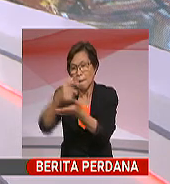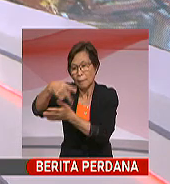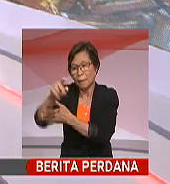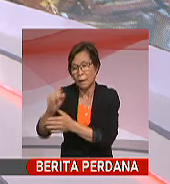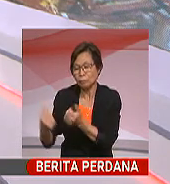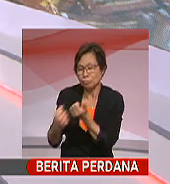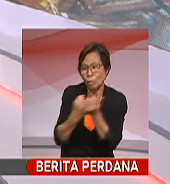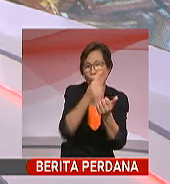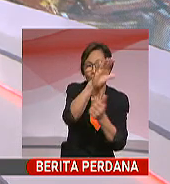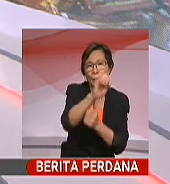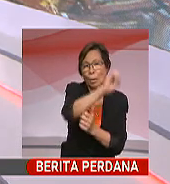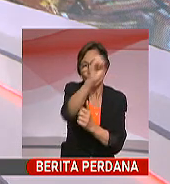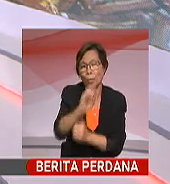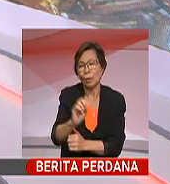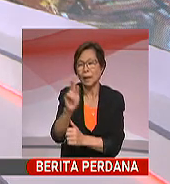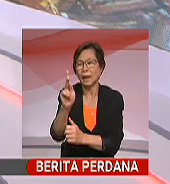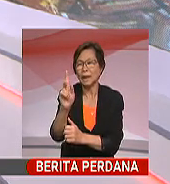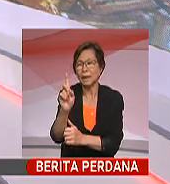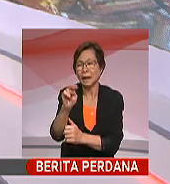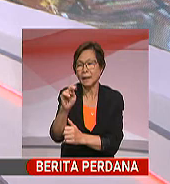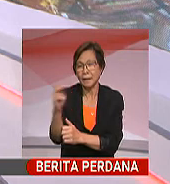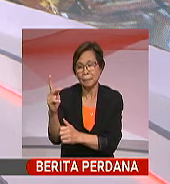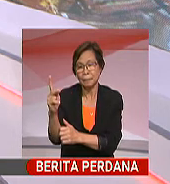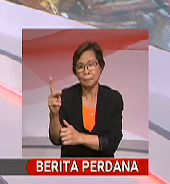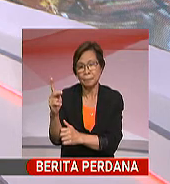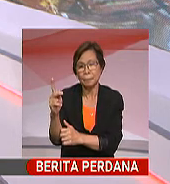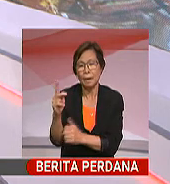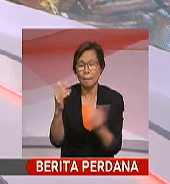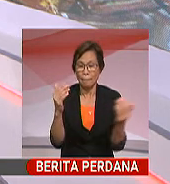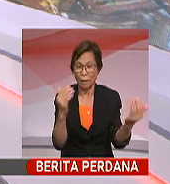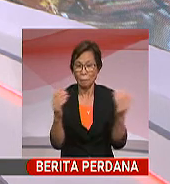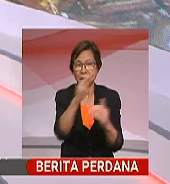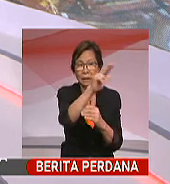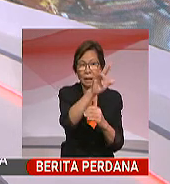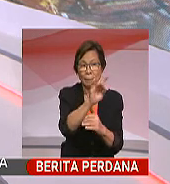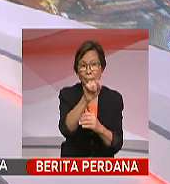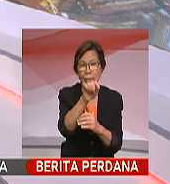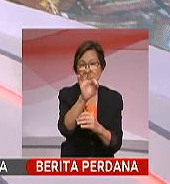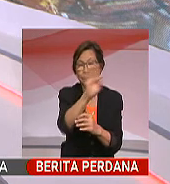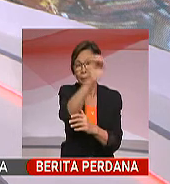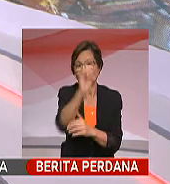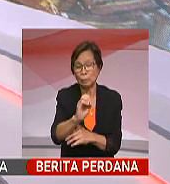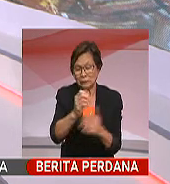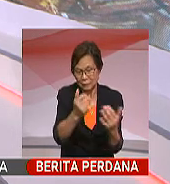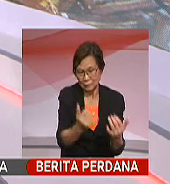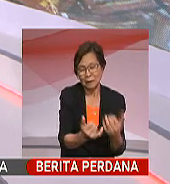menyumbang 50% kepada keluaran dalam negara kas negara berbanding 38.9%